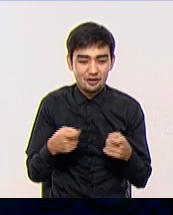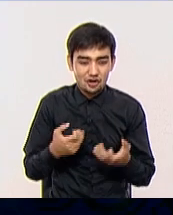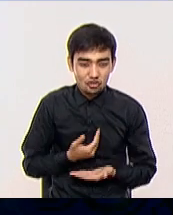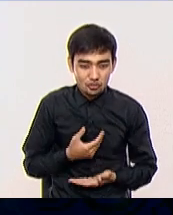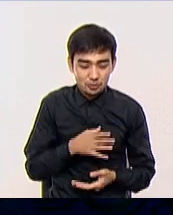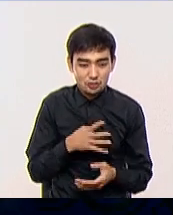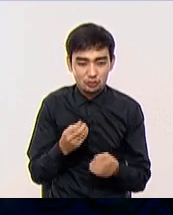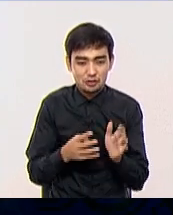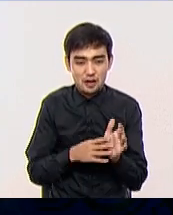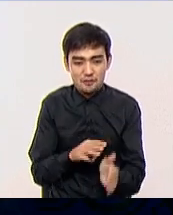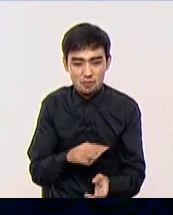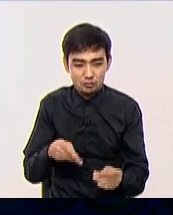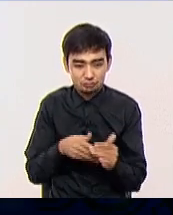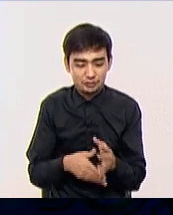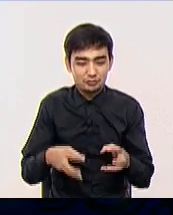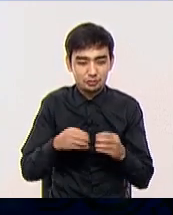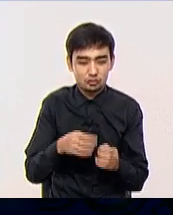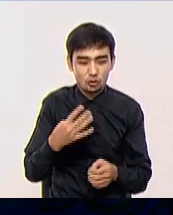более 9 000 000 тенге. Итого